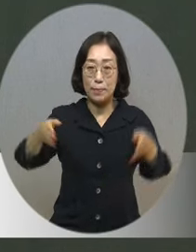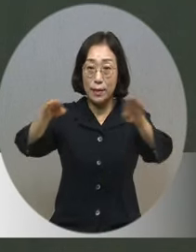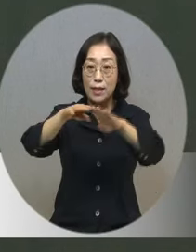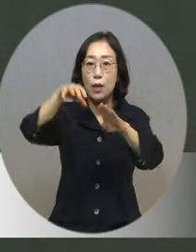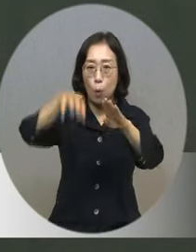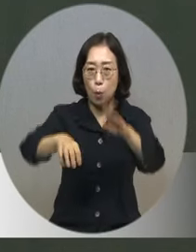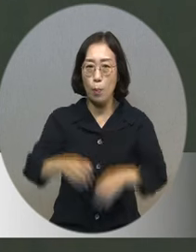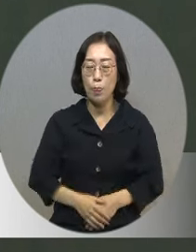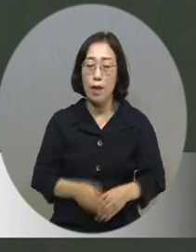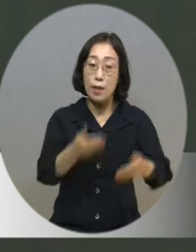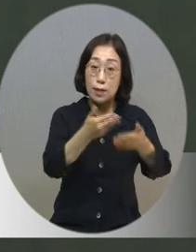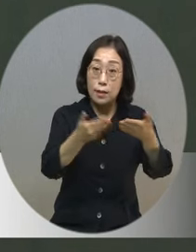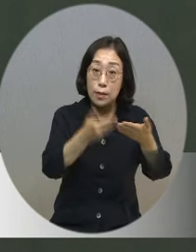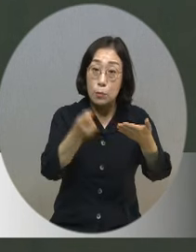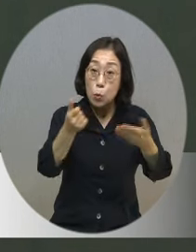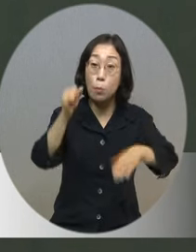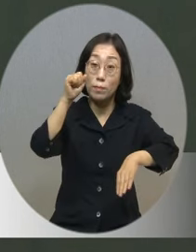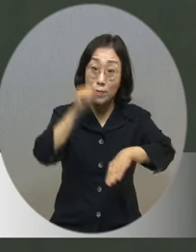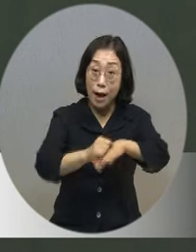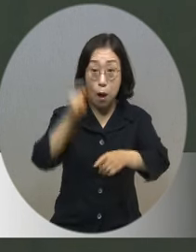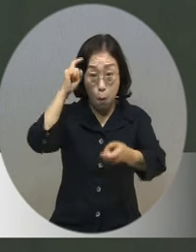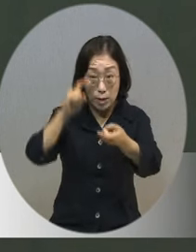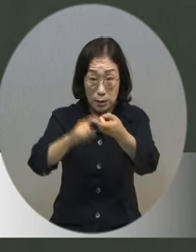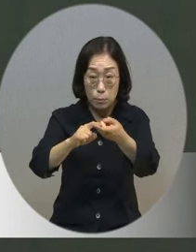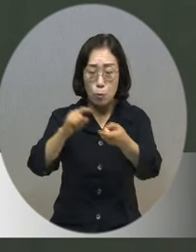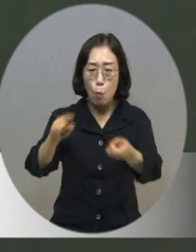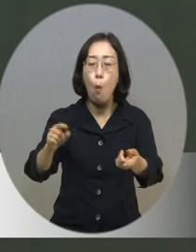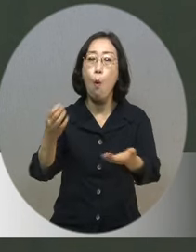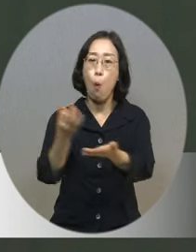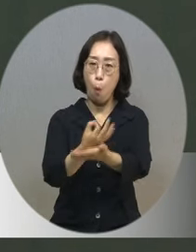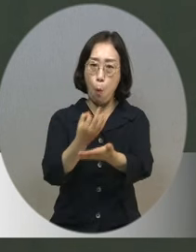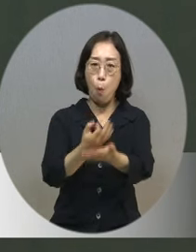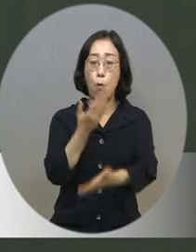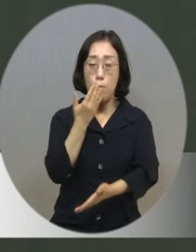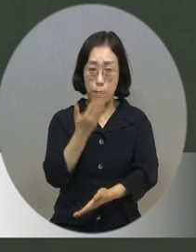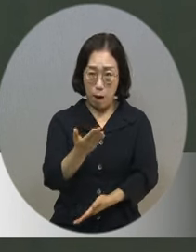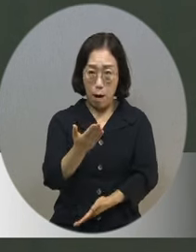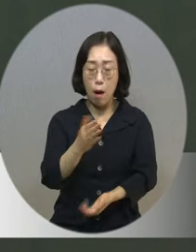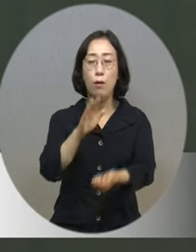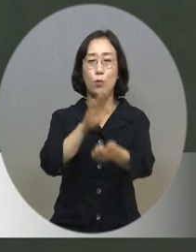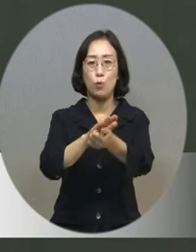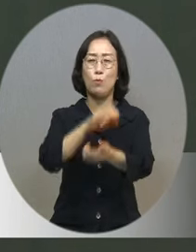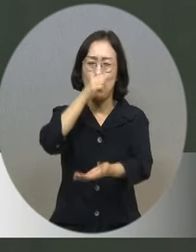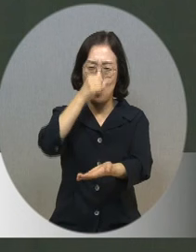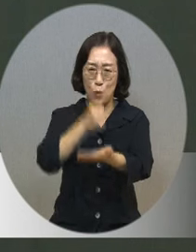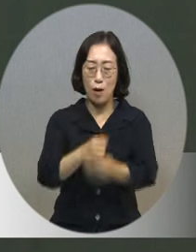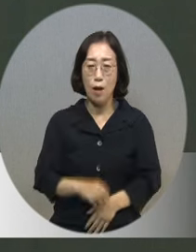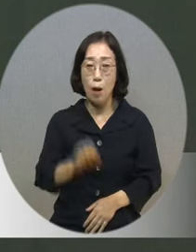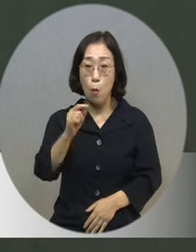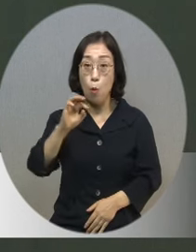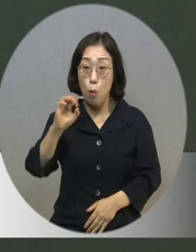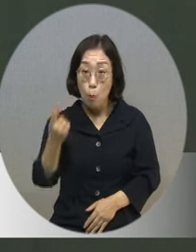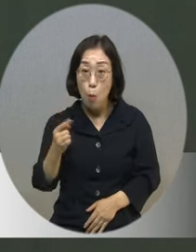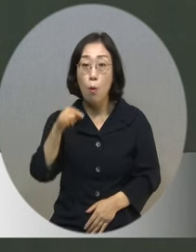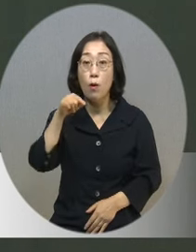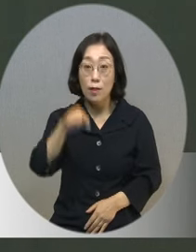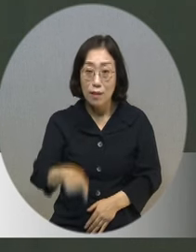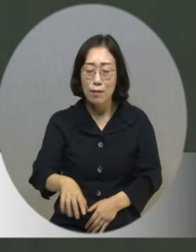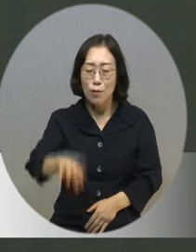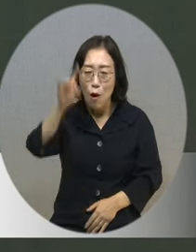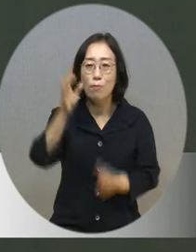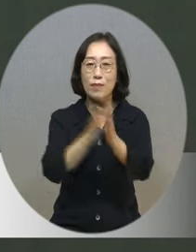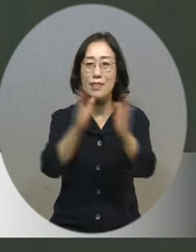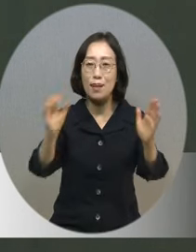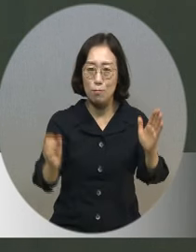있고 조금이라도 잘한다면 그것이 바로 일이 되게 만들면 된다고 생각합니다. 올모는 그렇게 탄생했고